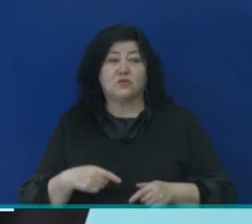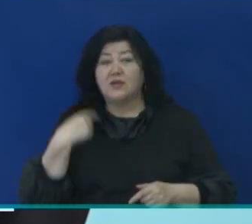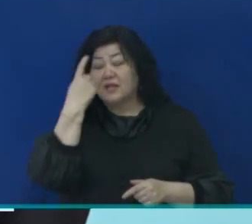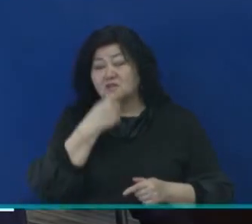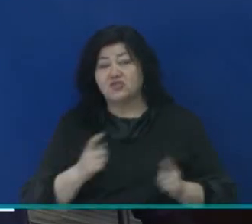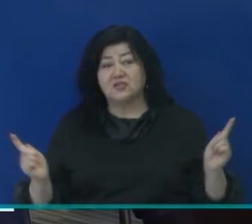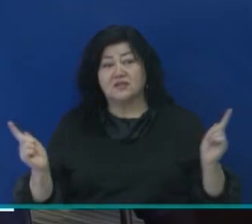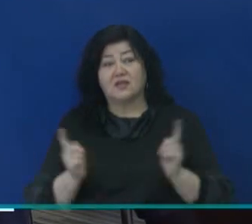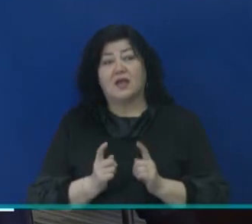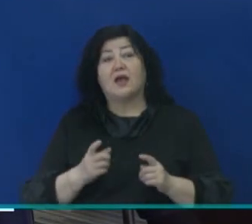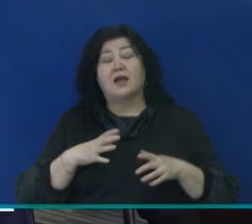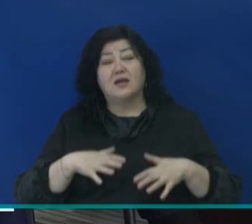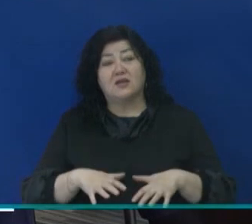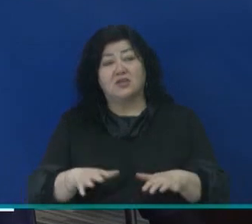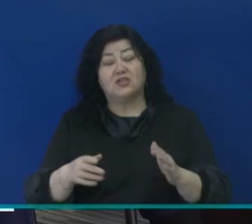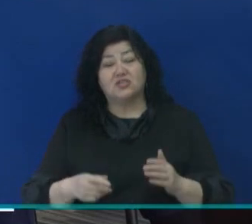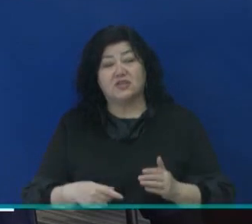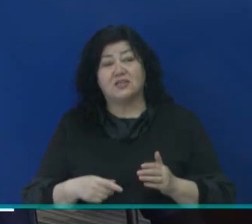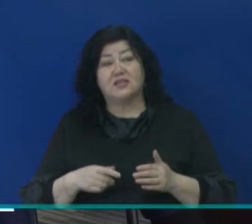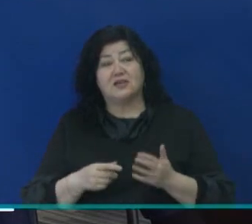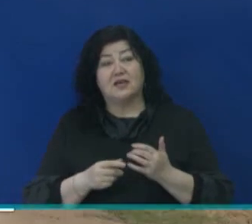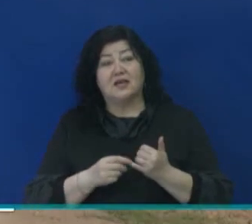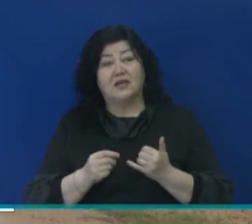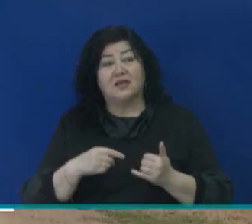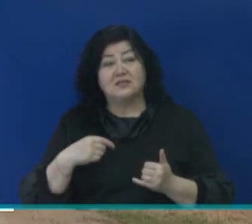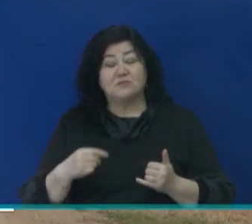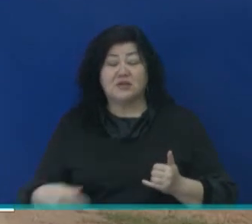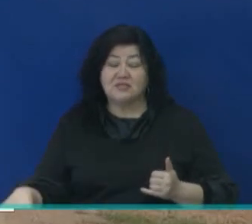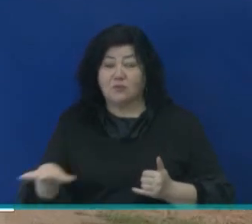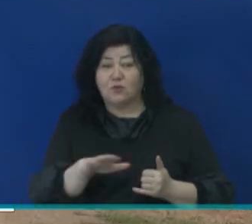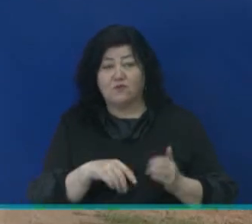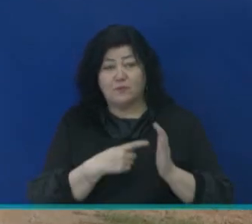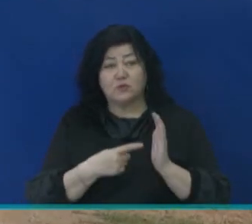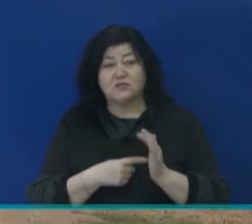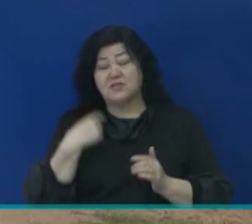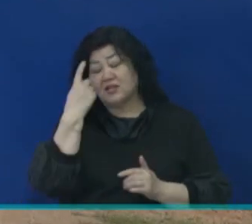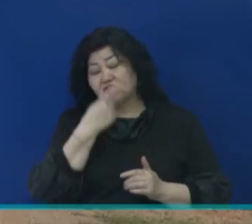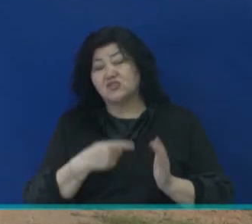және жер мәселелерін шешу бойынша түсініктемелер берілді. Аслан Ертіспаев, Елжан Мағзомов, Семей, телеарнасы.